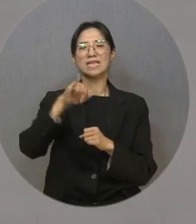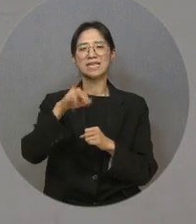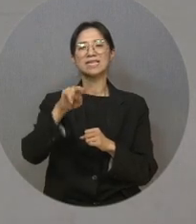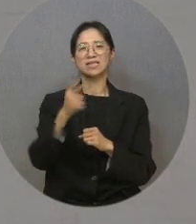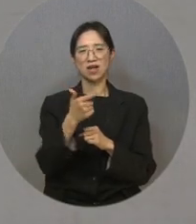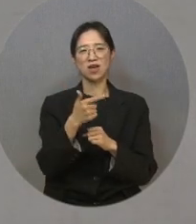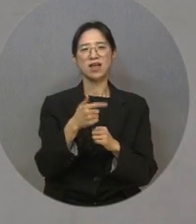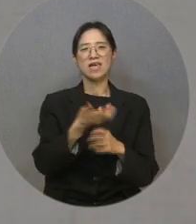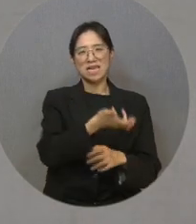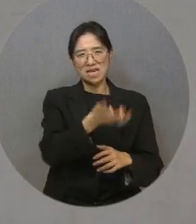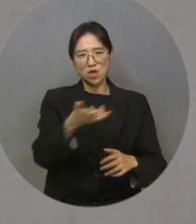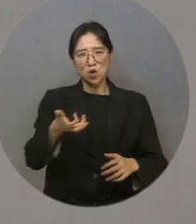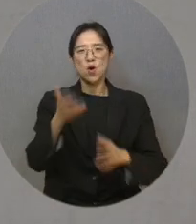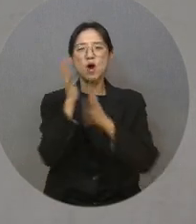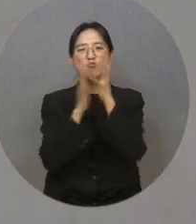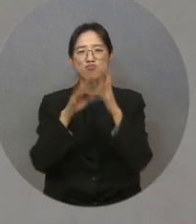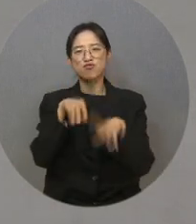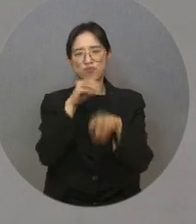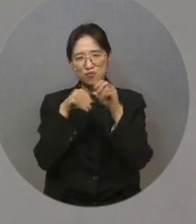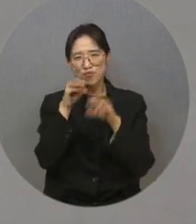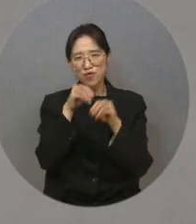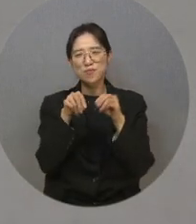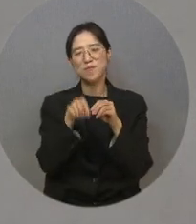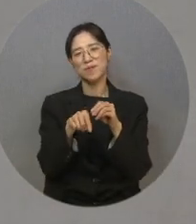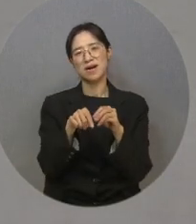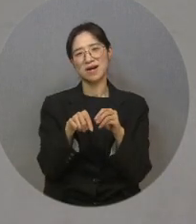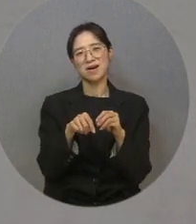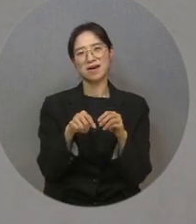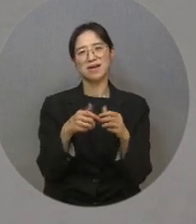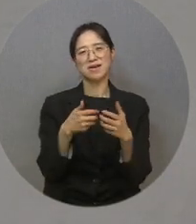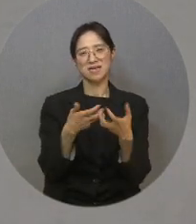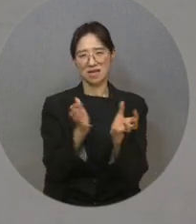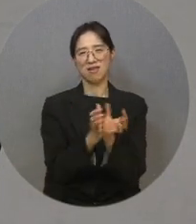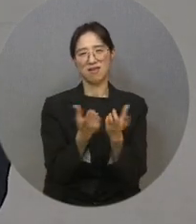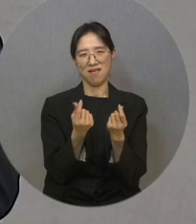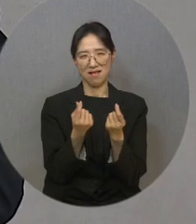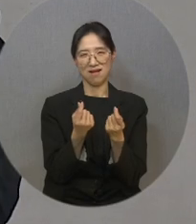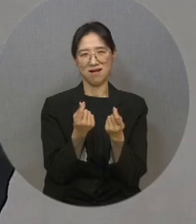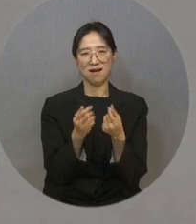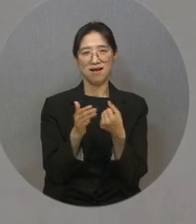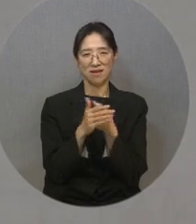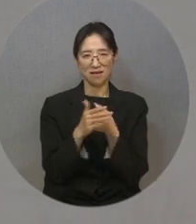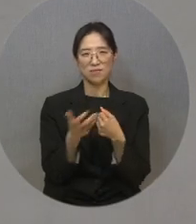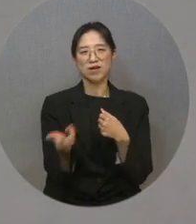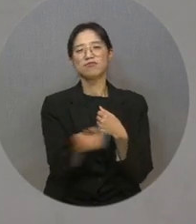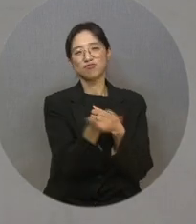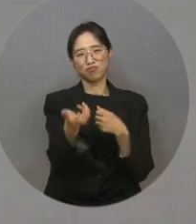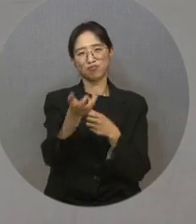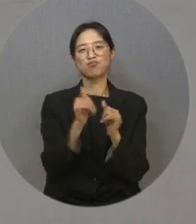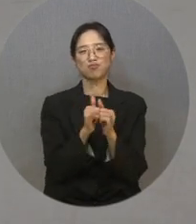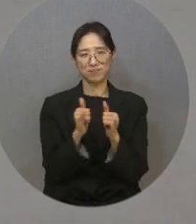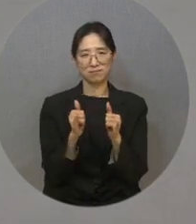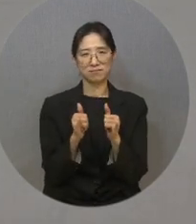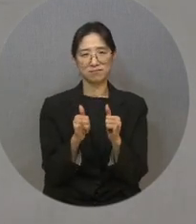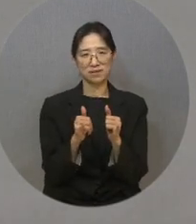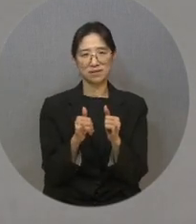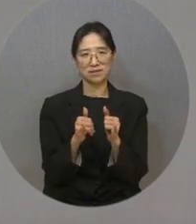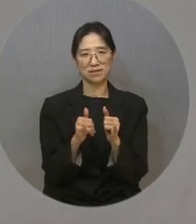풀을 뜯어먹고 사는 이끼선, 이끼 같은 풀을 뜯어먹고 사는 부족. 그래서 유목민인데